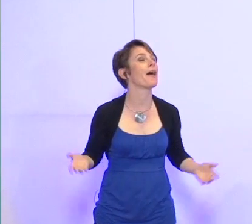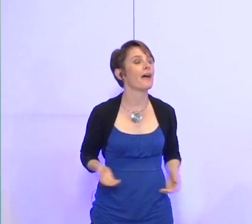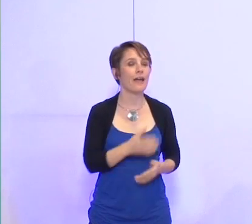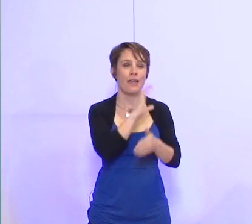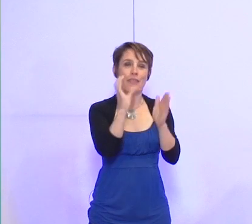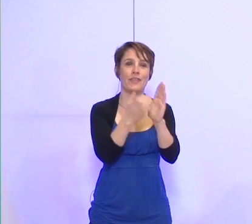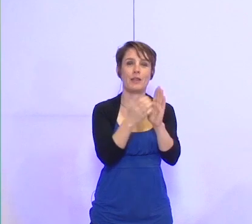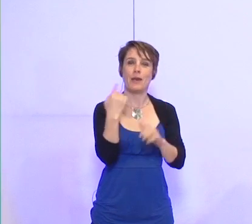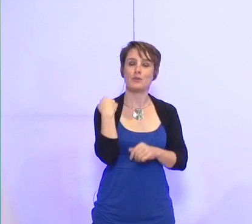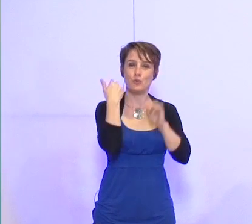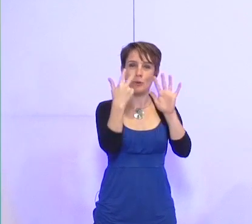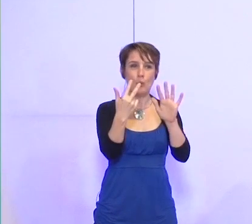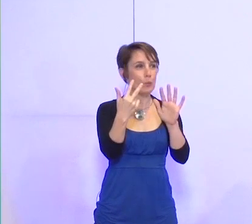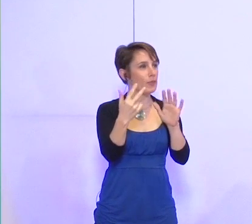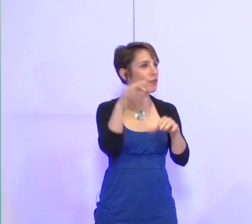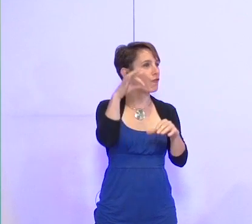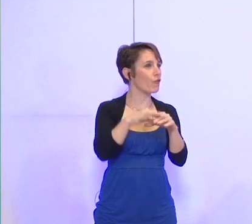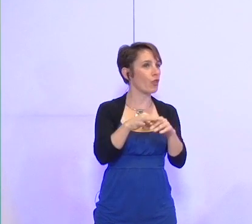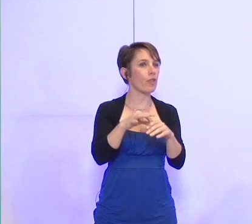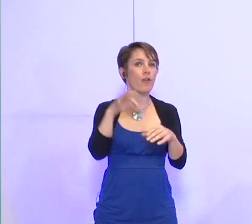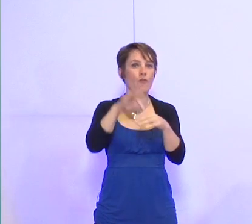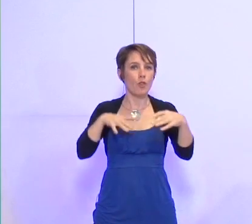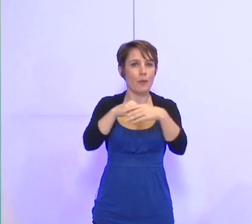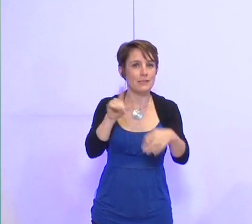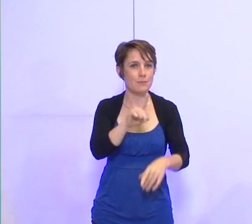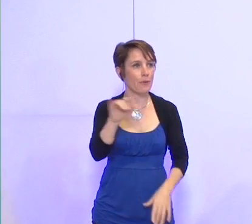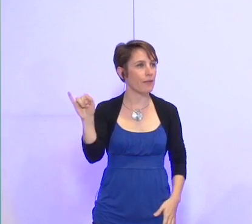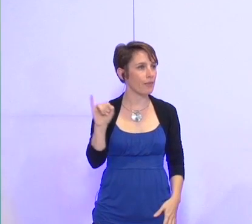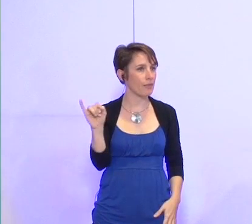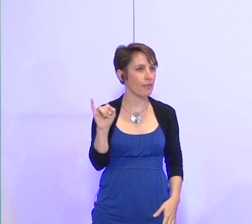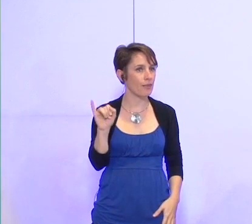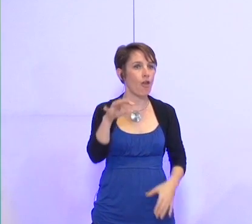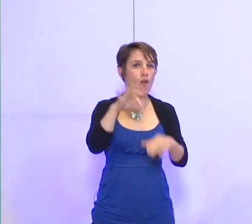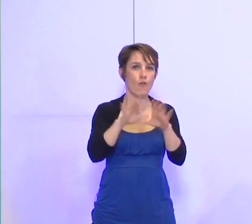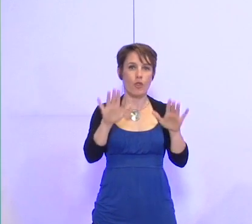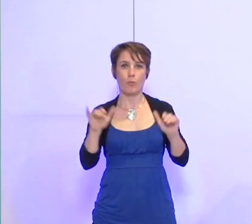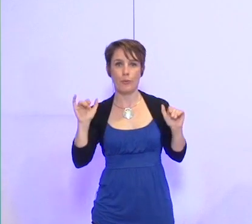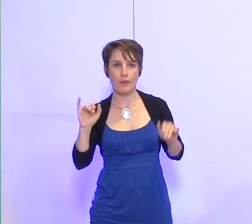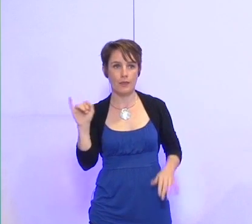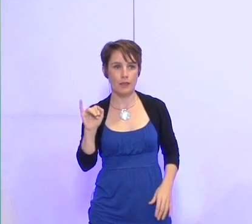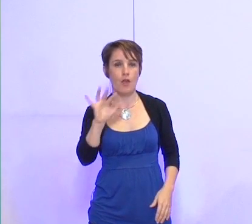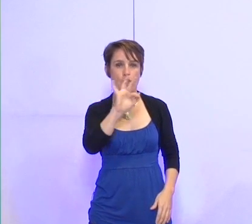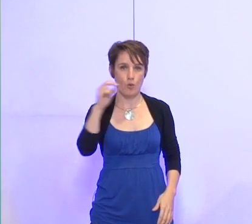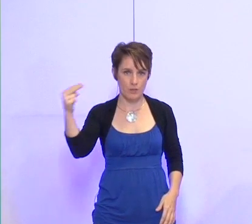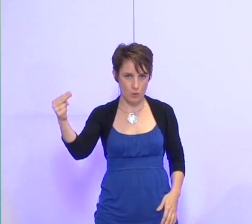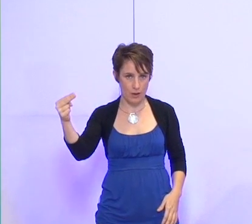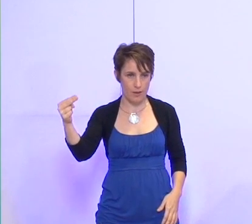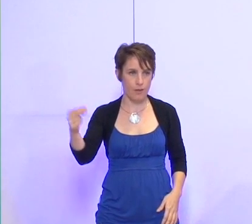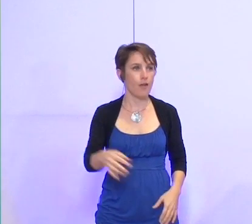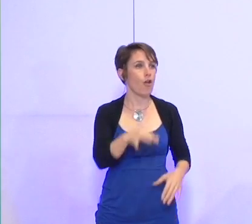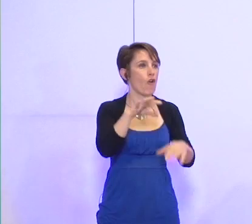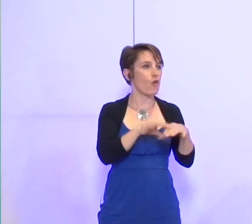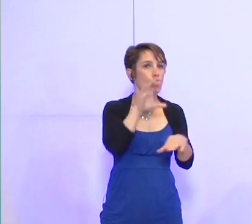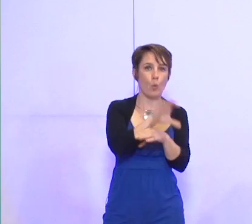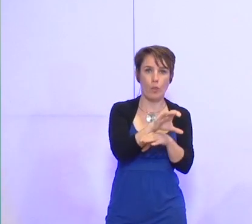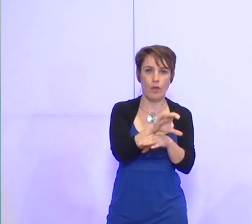délibération numéro 8 aux voix. Qui ne prend pas part au vote ? Unanimité. Qui s'abstient ? Oh. National. Très bien. Qui est